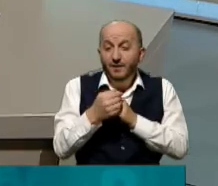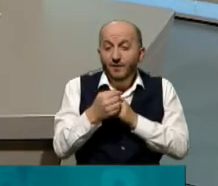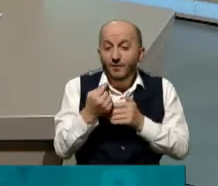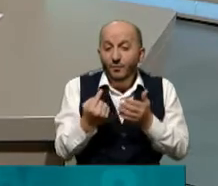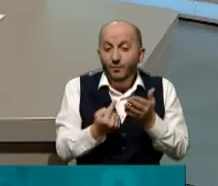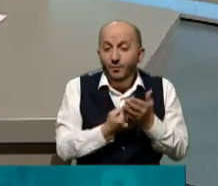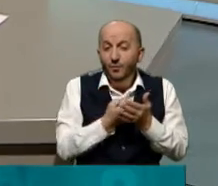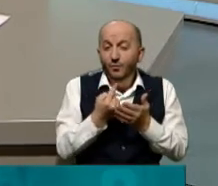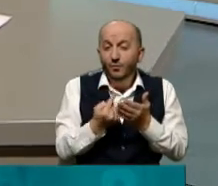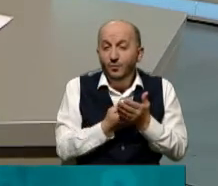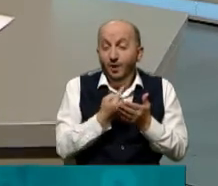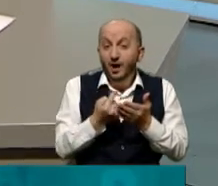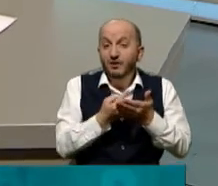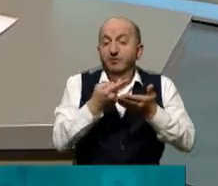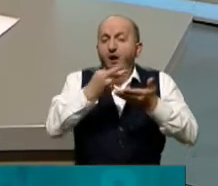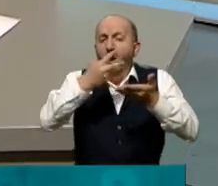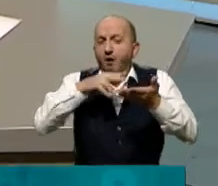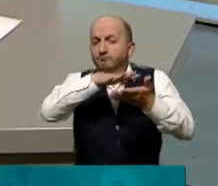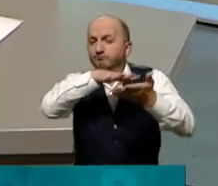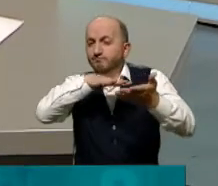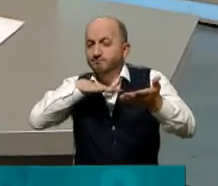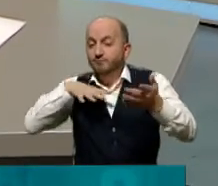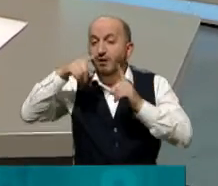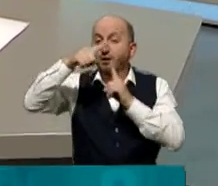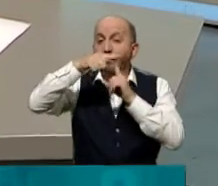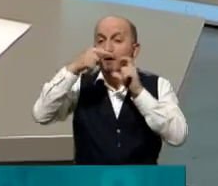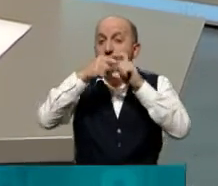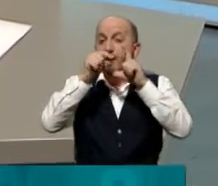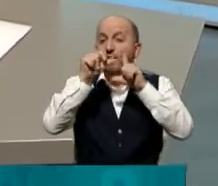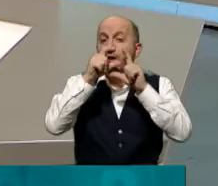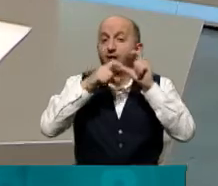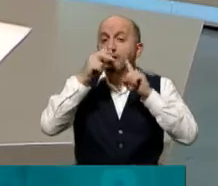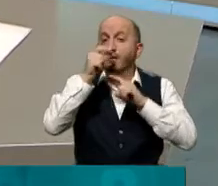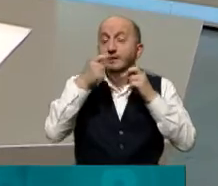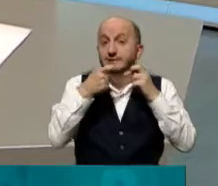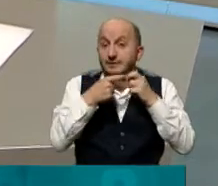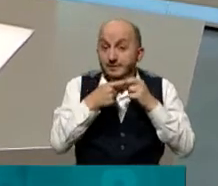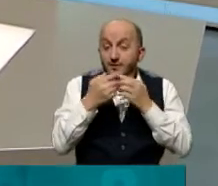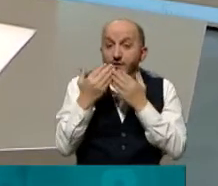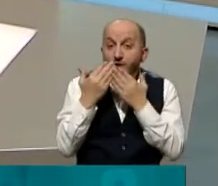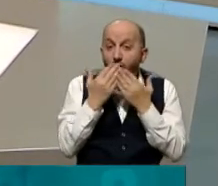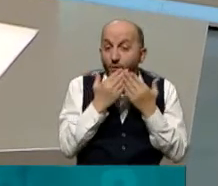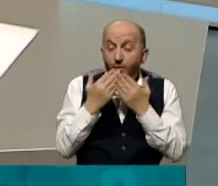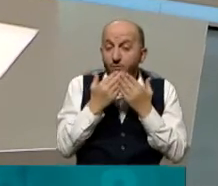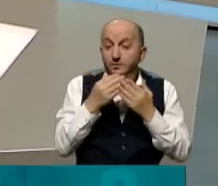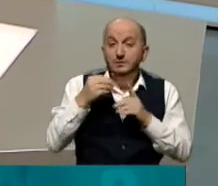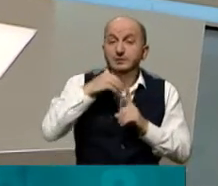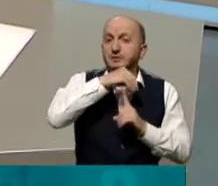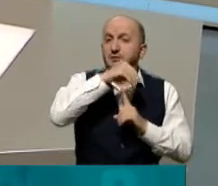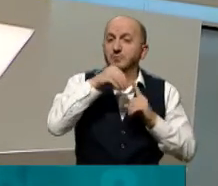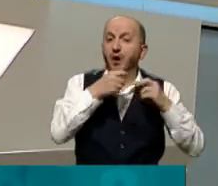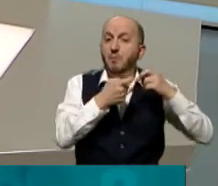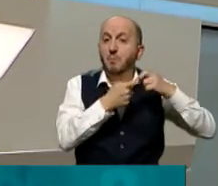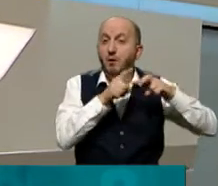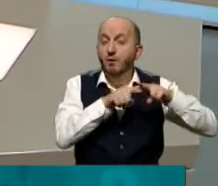Kur'an tefsiri okuyoruz. Ne güzel. Hani gerekir, hani bazen İmam-ı Rabbani mektubatını,